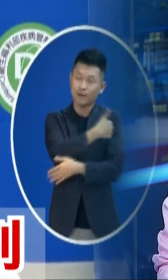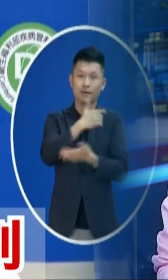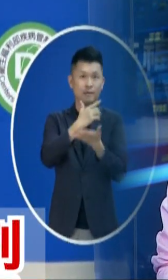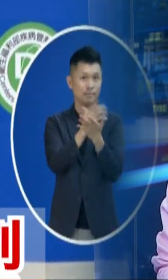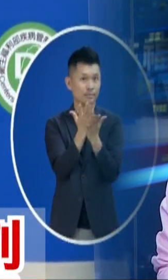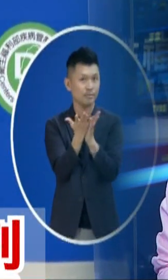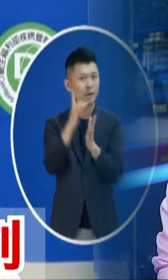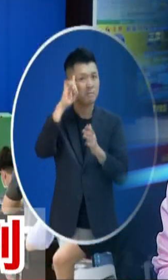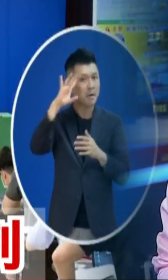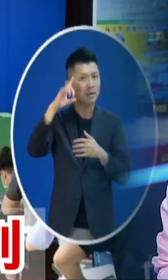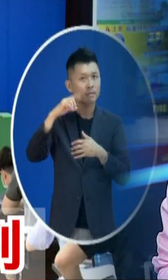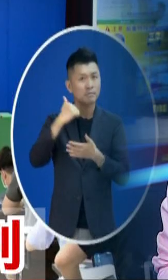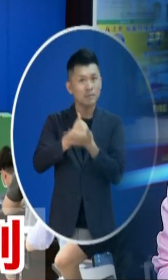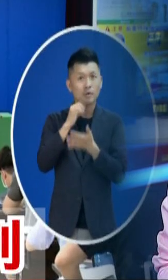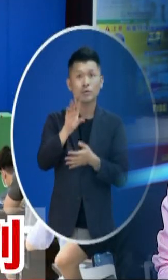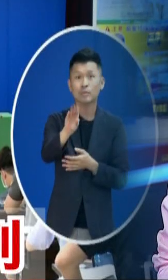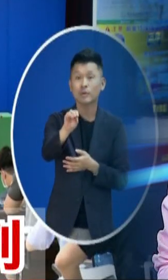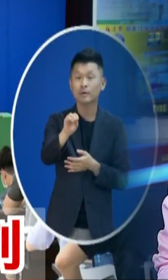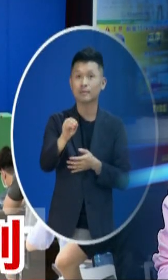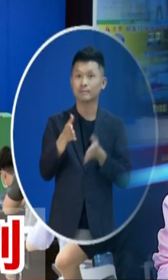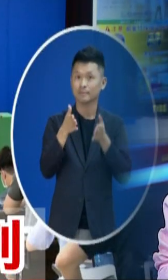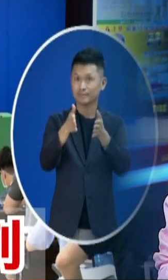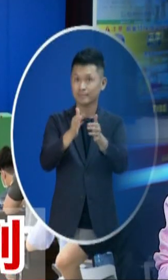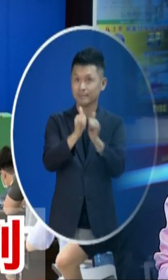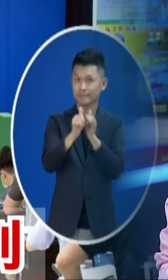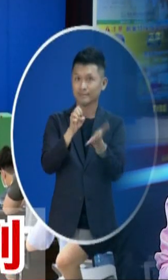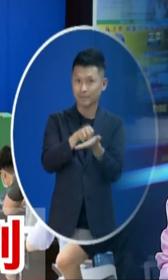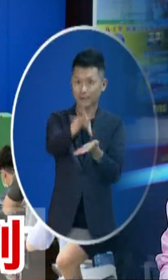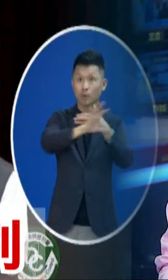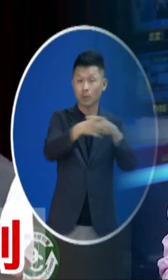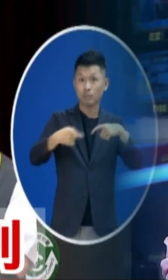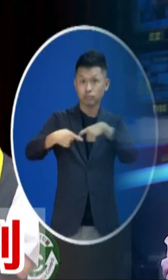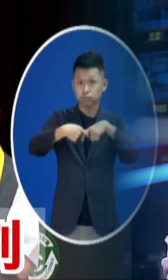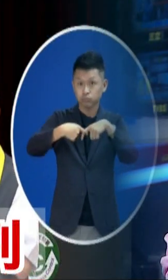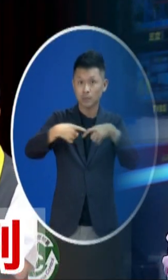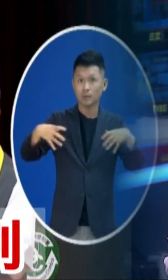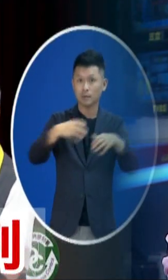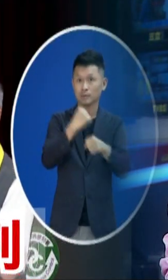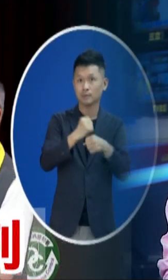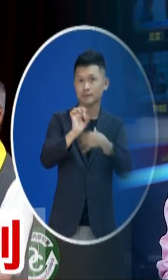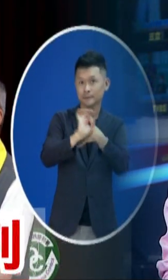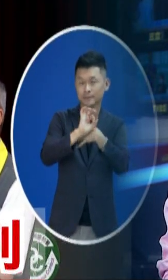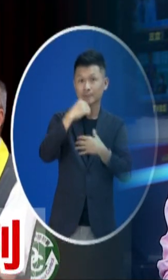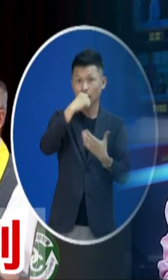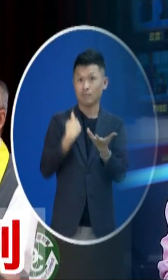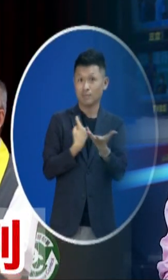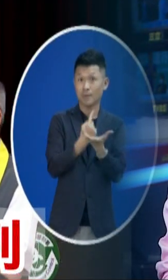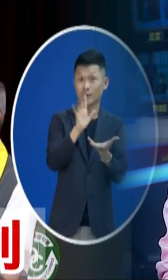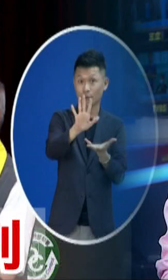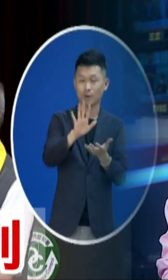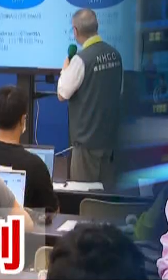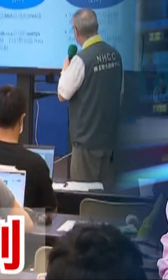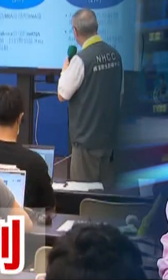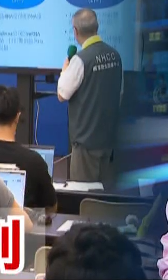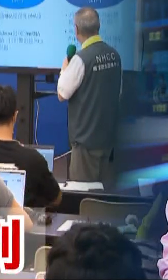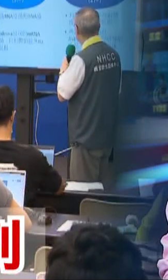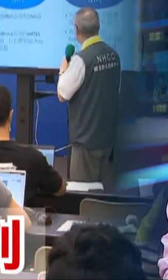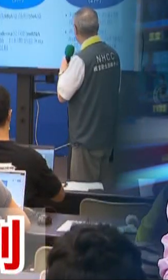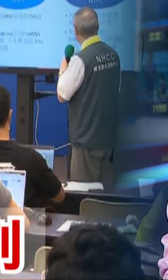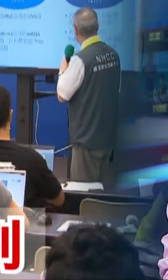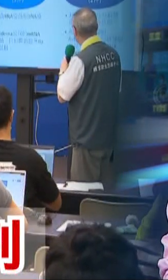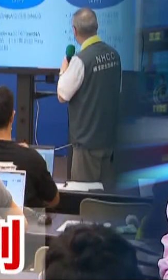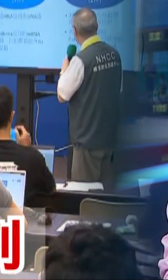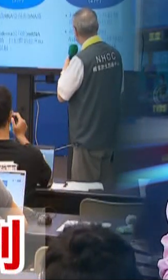旧不能松懈，包括呢看到勤洗手、消毒，还有戴口罩的好习惯。那么谈到的是关键的疫苗药物的进度，目前全台